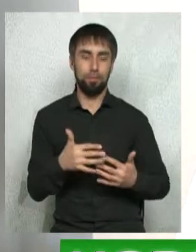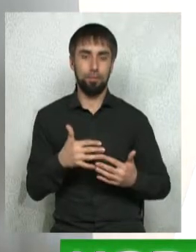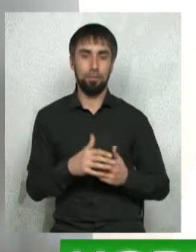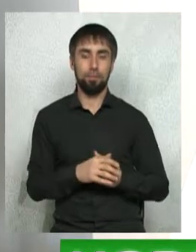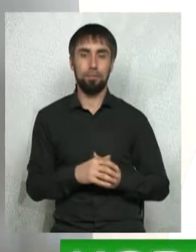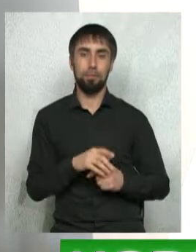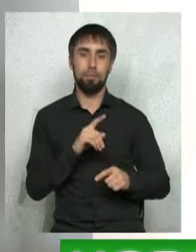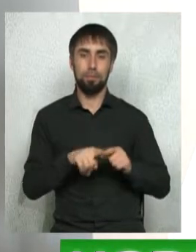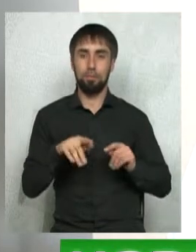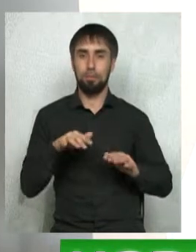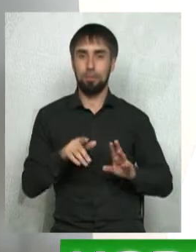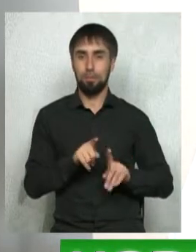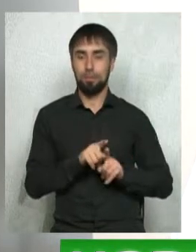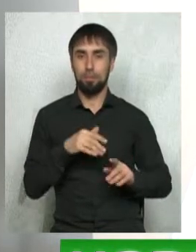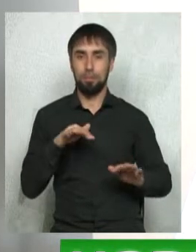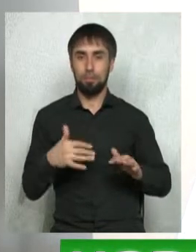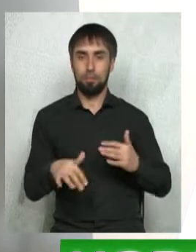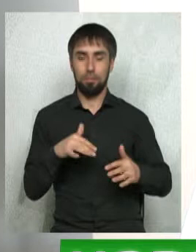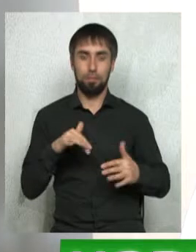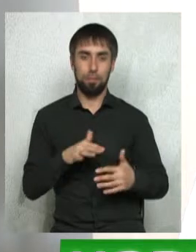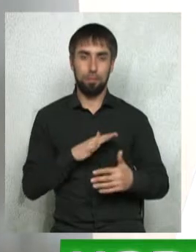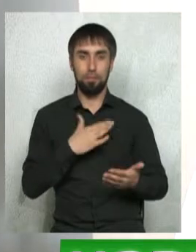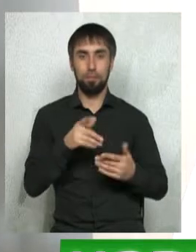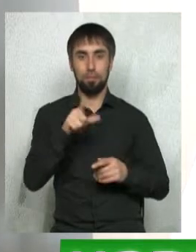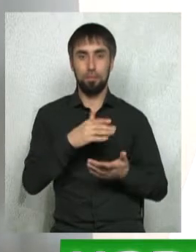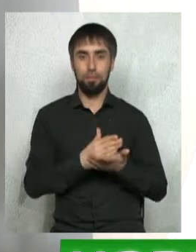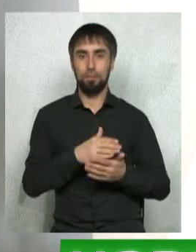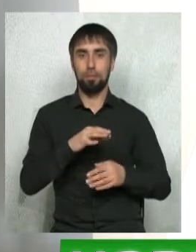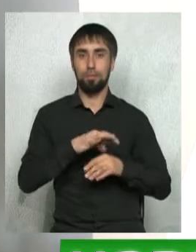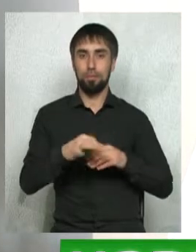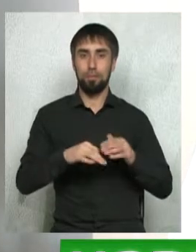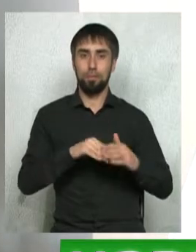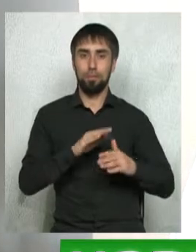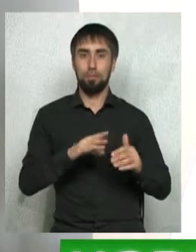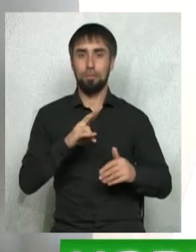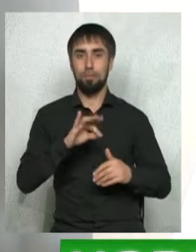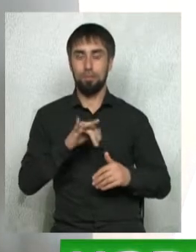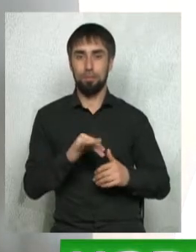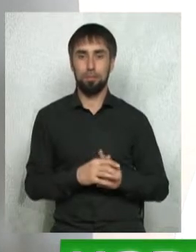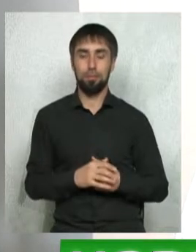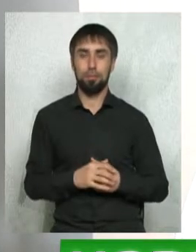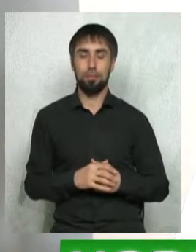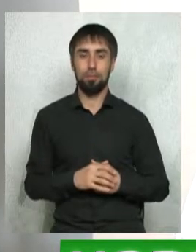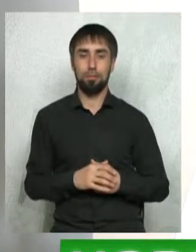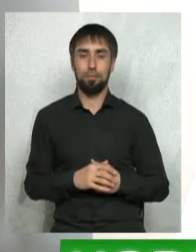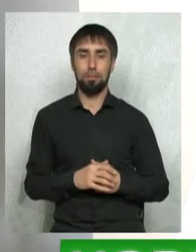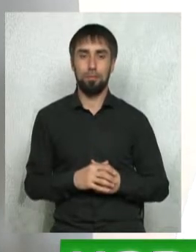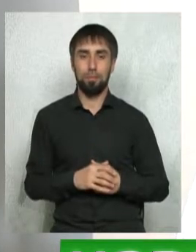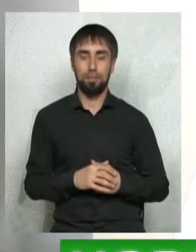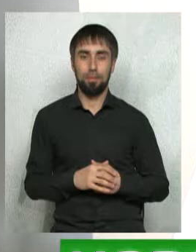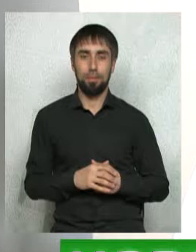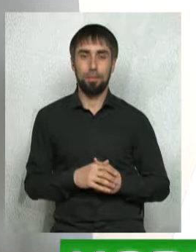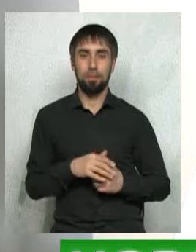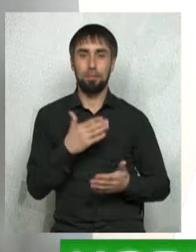так быстро утомляемость, значит, на теле, если появились боли в конечностях, какие-то, ну, либо